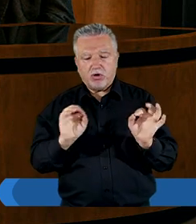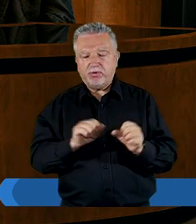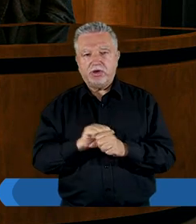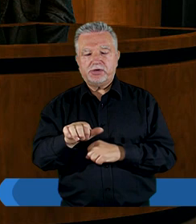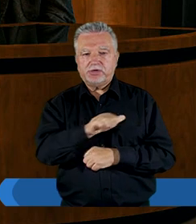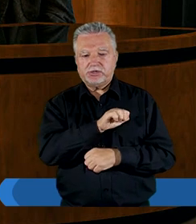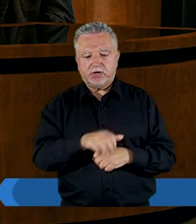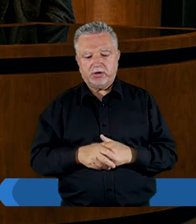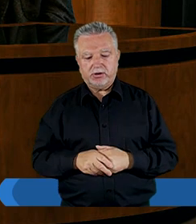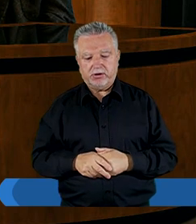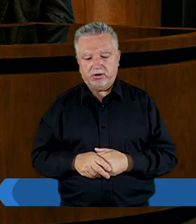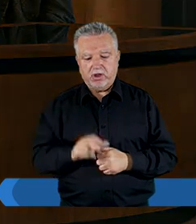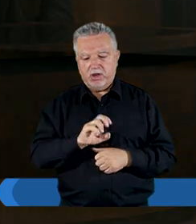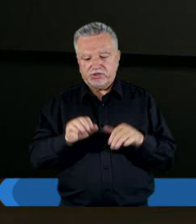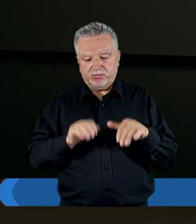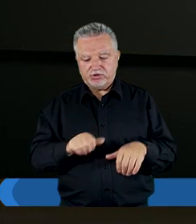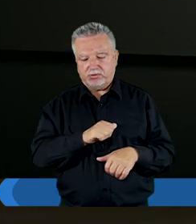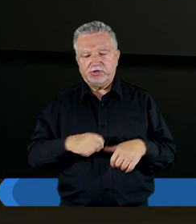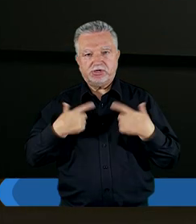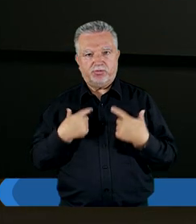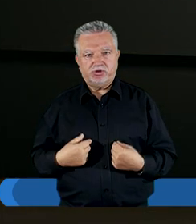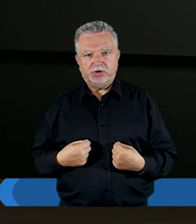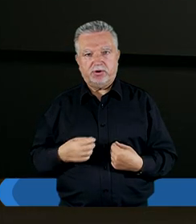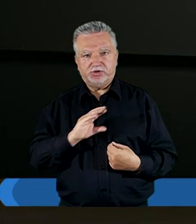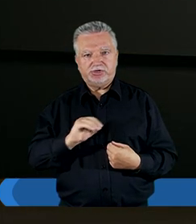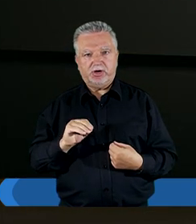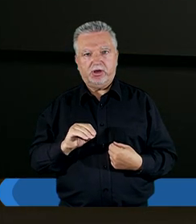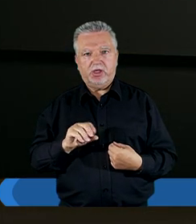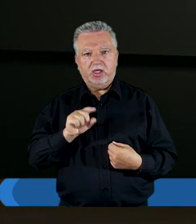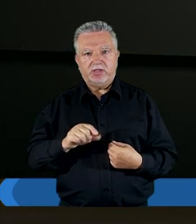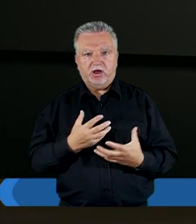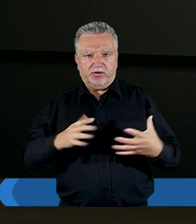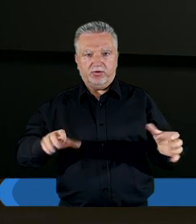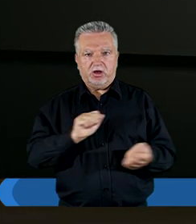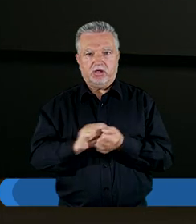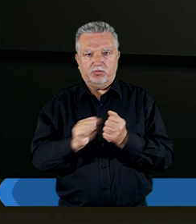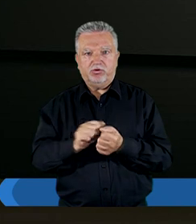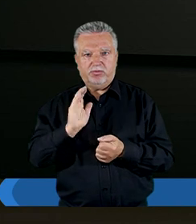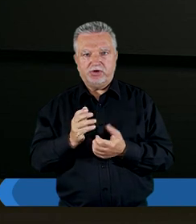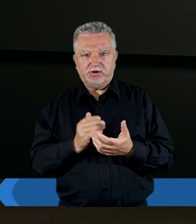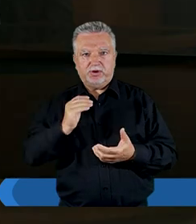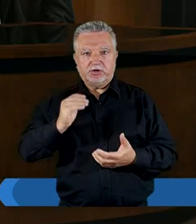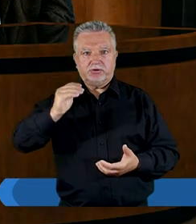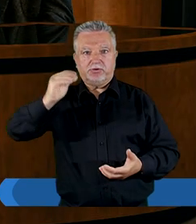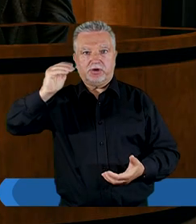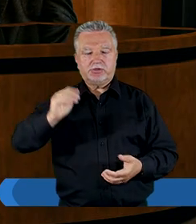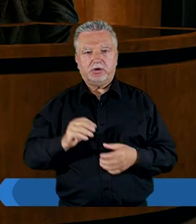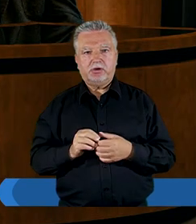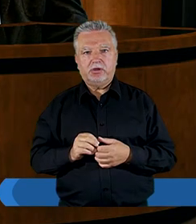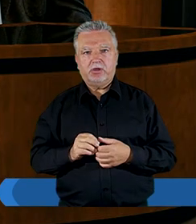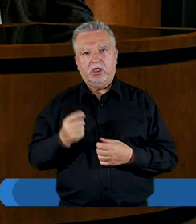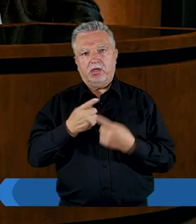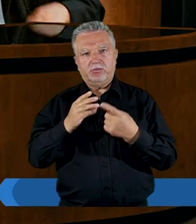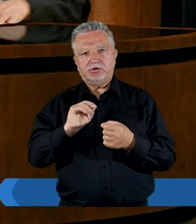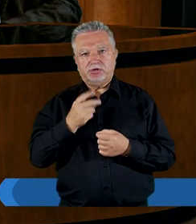jak straszny jest grzech. Czy możemy się spodziewać, że ten wielki bój będzie się nasilał? No ja